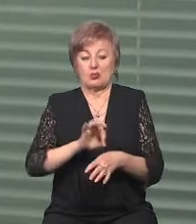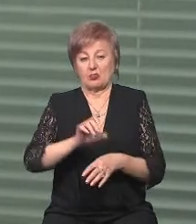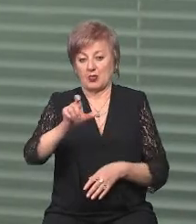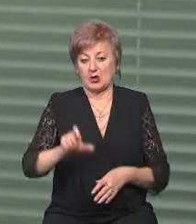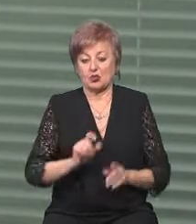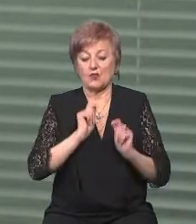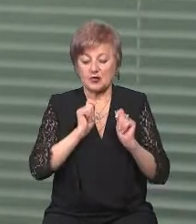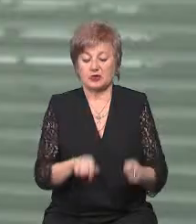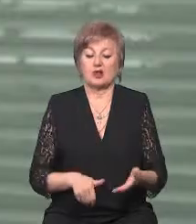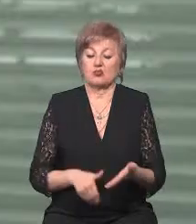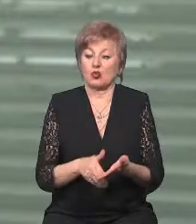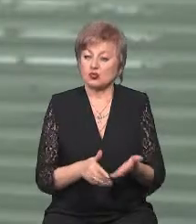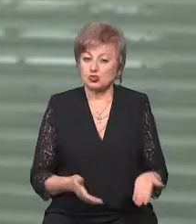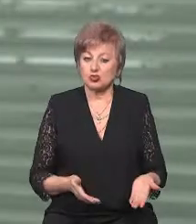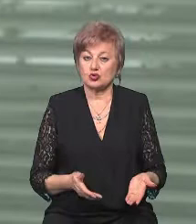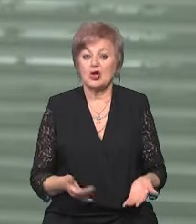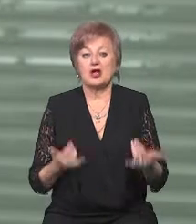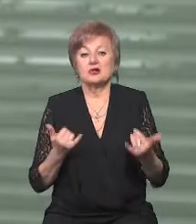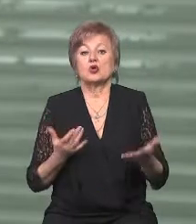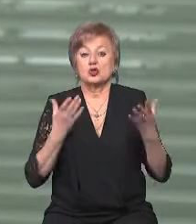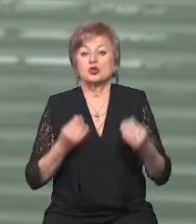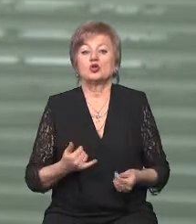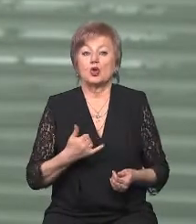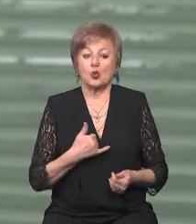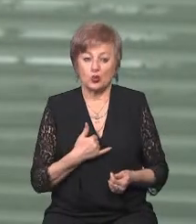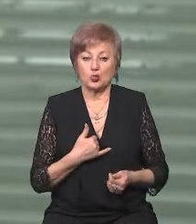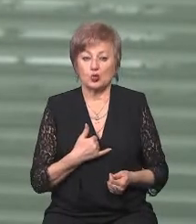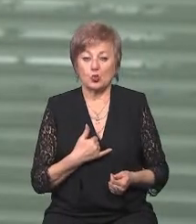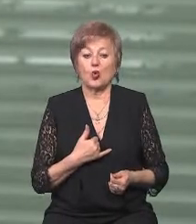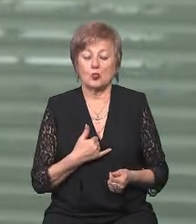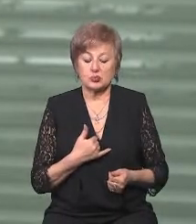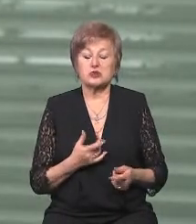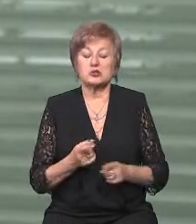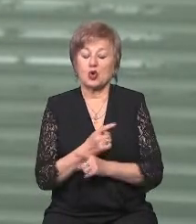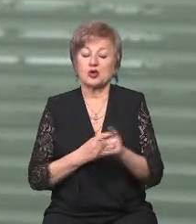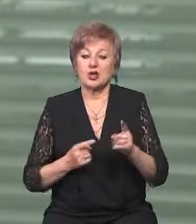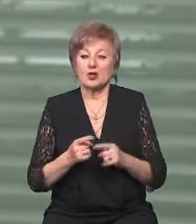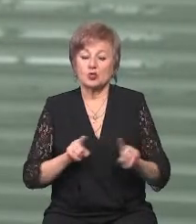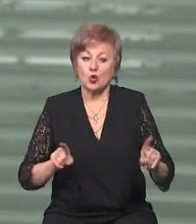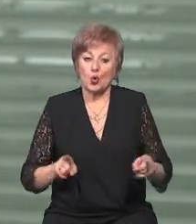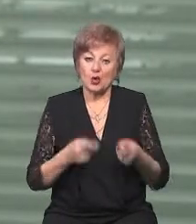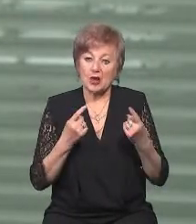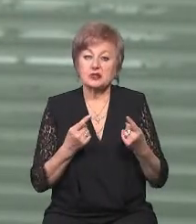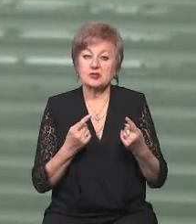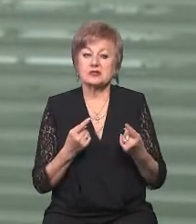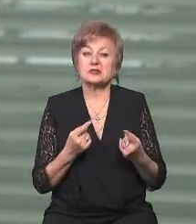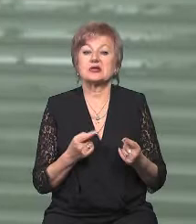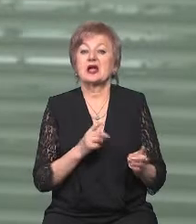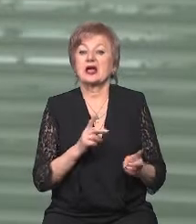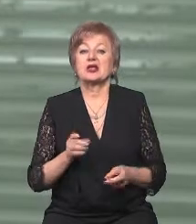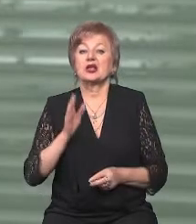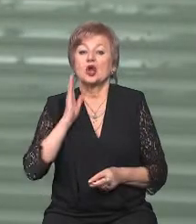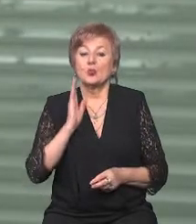надання йому цих послуг. На сьогоднішній день у нас іде певні реорганізаційні процеси саме в структурі ЦРЛ, які